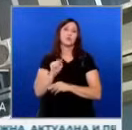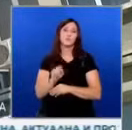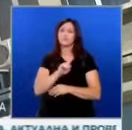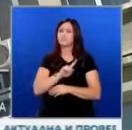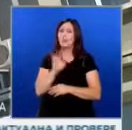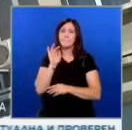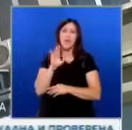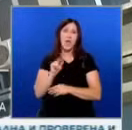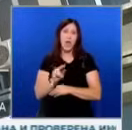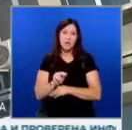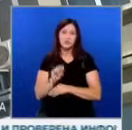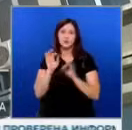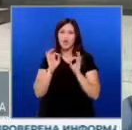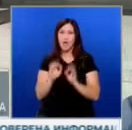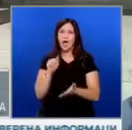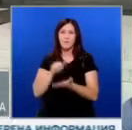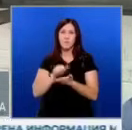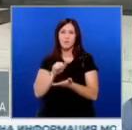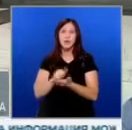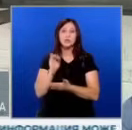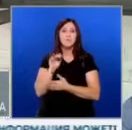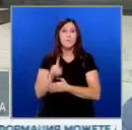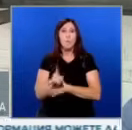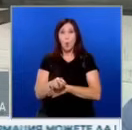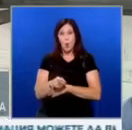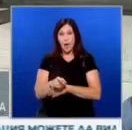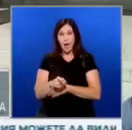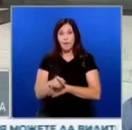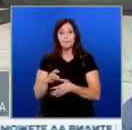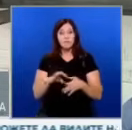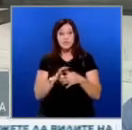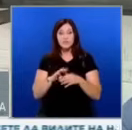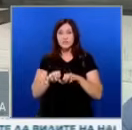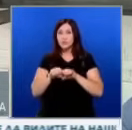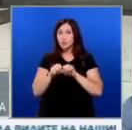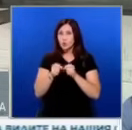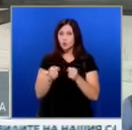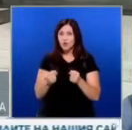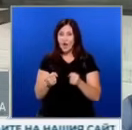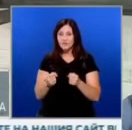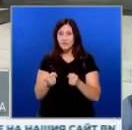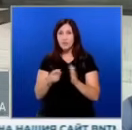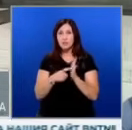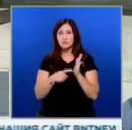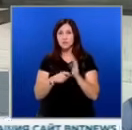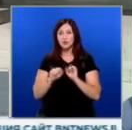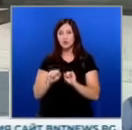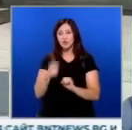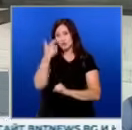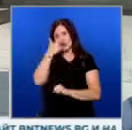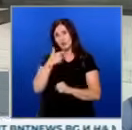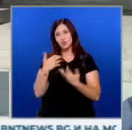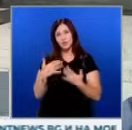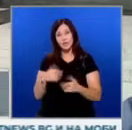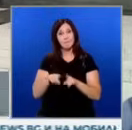бих казал, че такава публикация би могла да е свързана с нарушаване на Закона за защита на